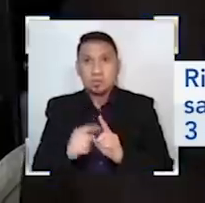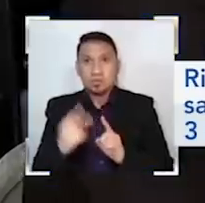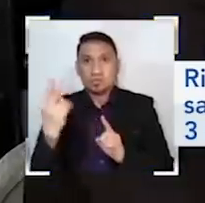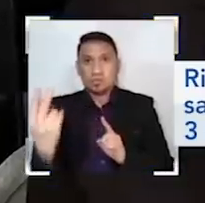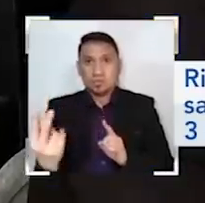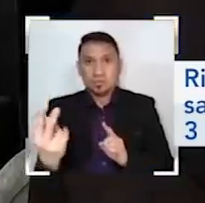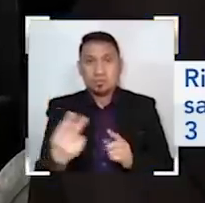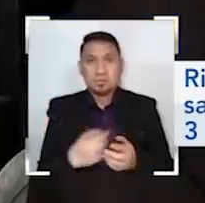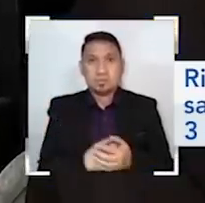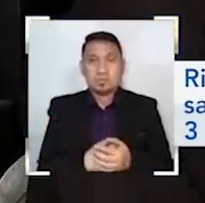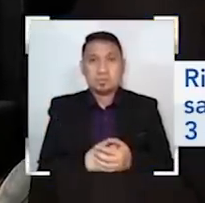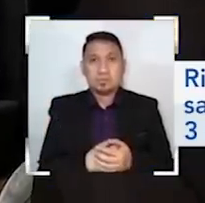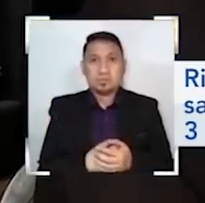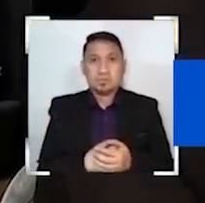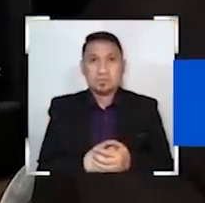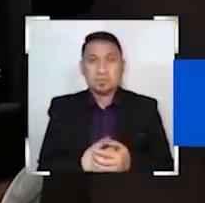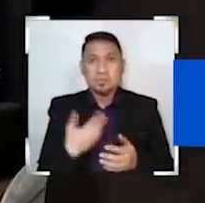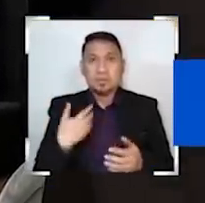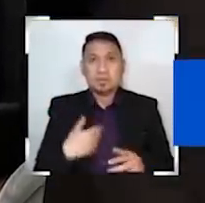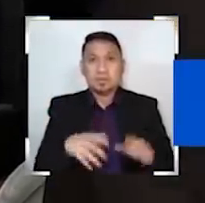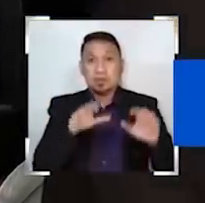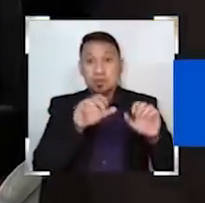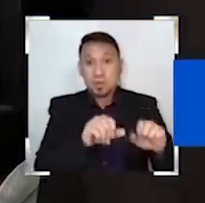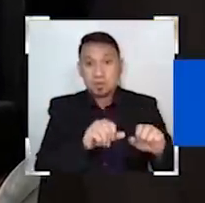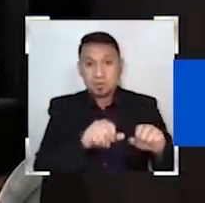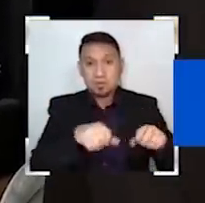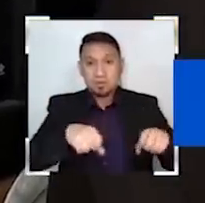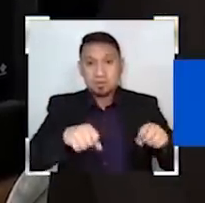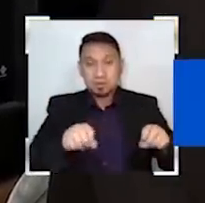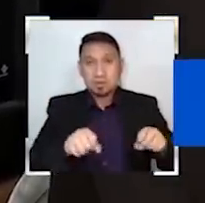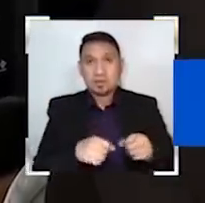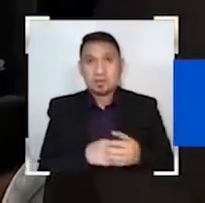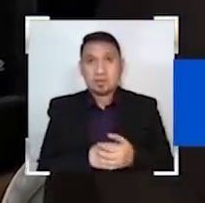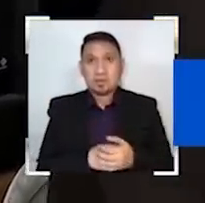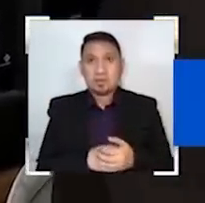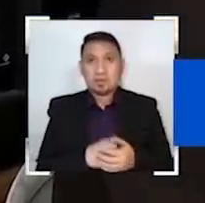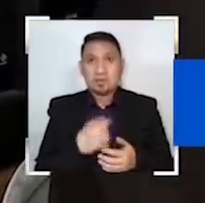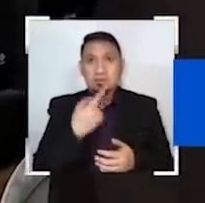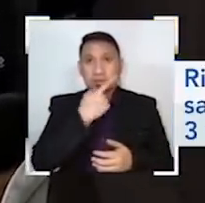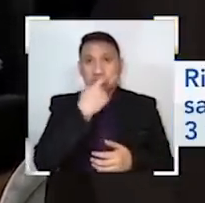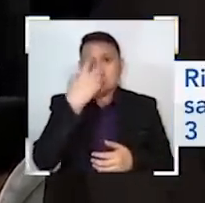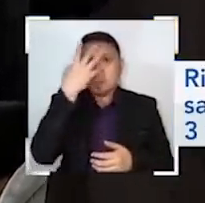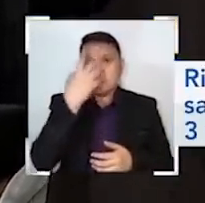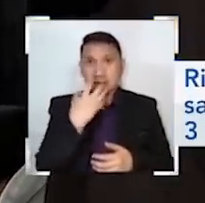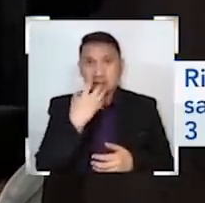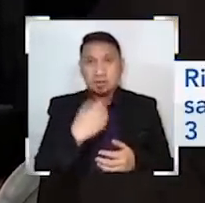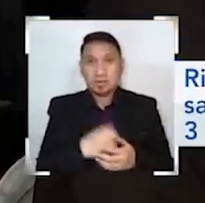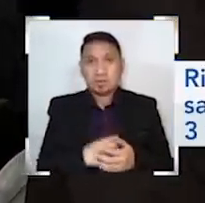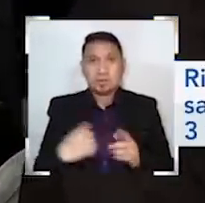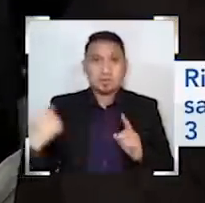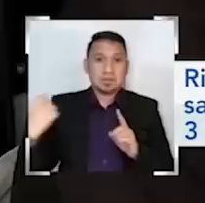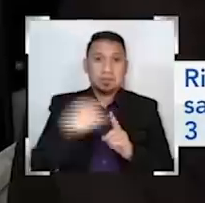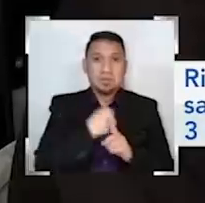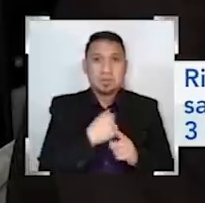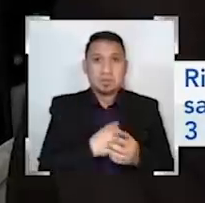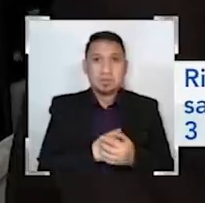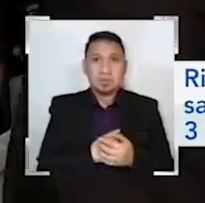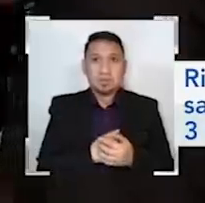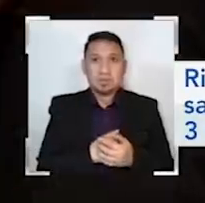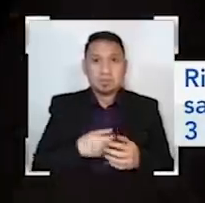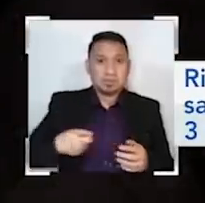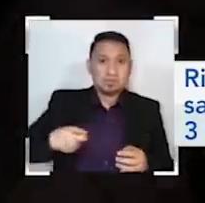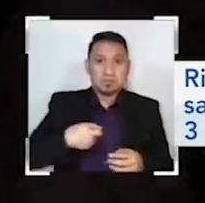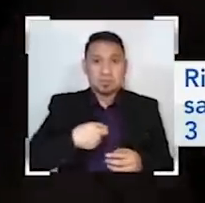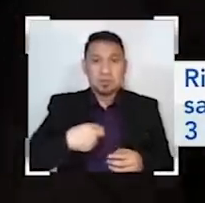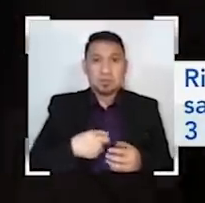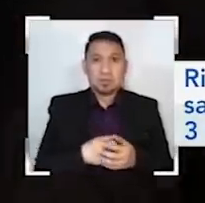Nung inawakan ko na yung tricycle nila, sila nagalit, sinapak ako, tapos sasaksakin ako.